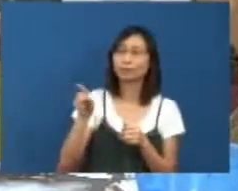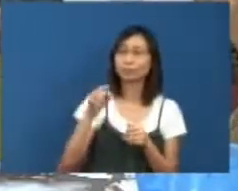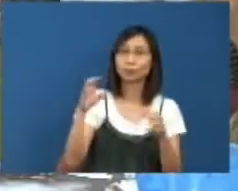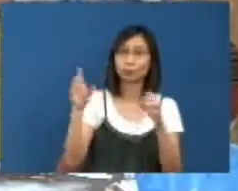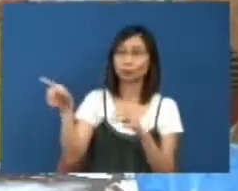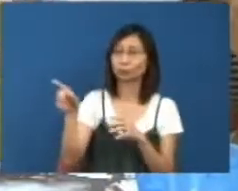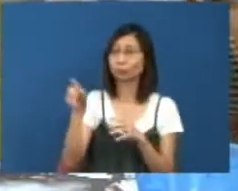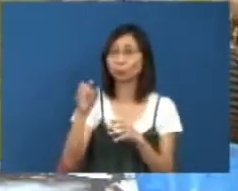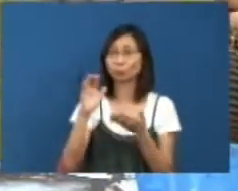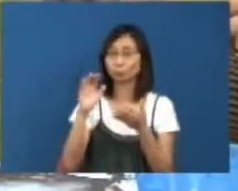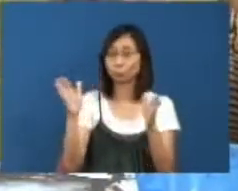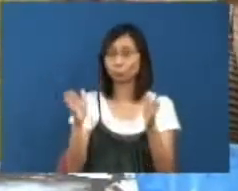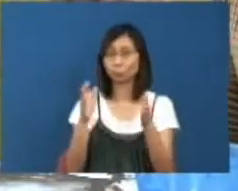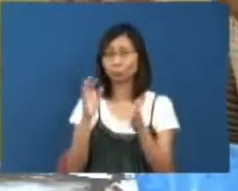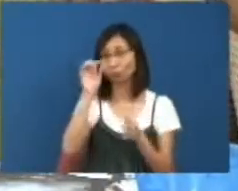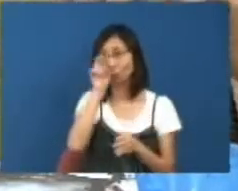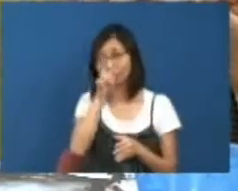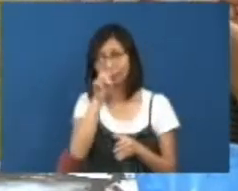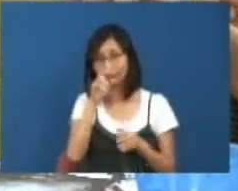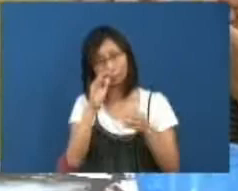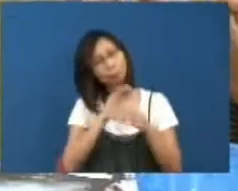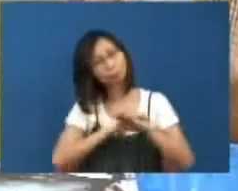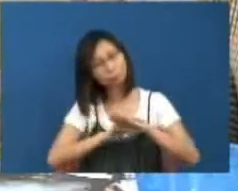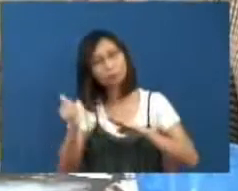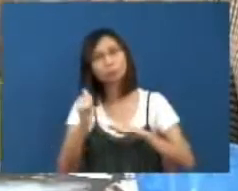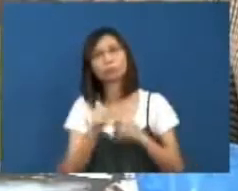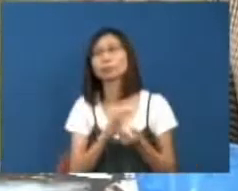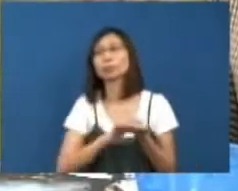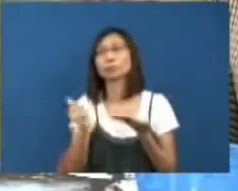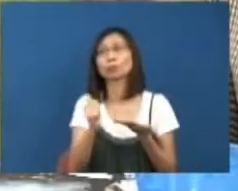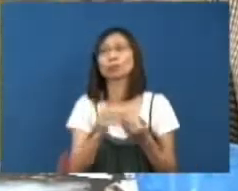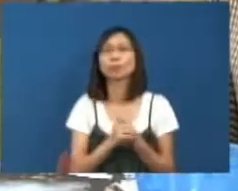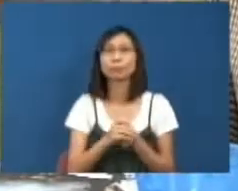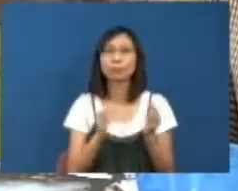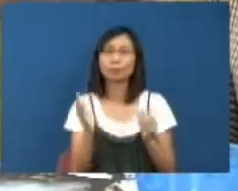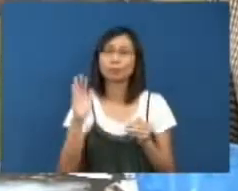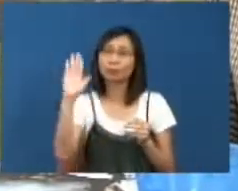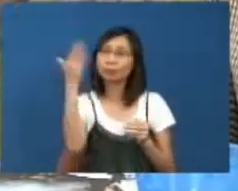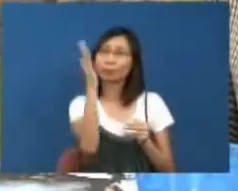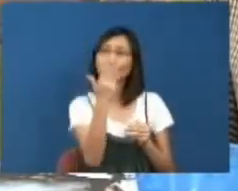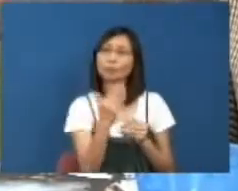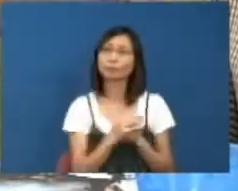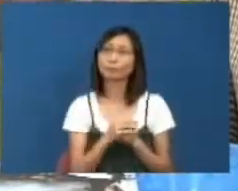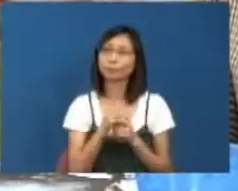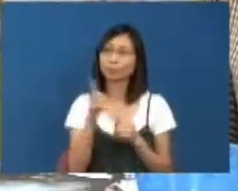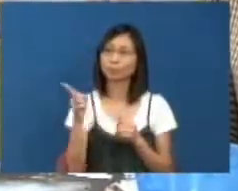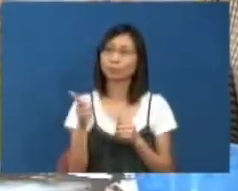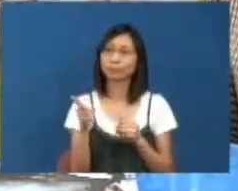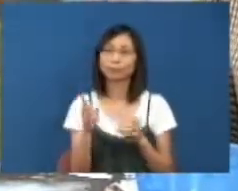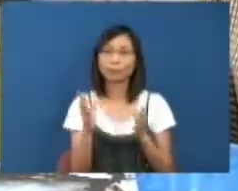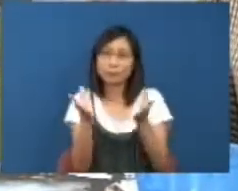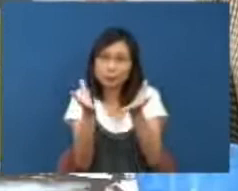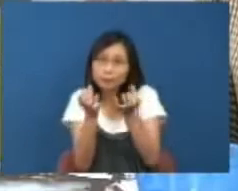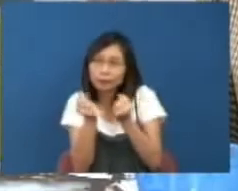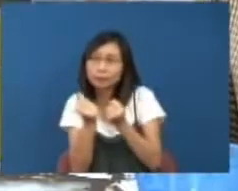哦，即係睇到啦，我依隻眼個眼球咁嘅形狀。 咁嗰啲風咧就將佢主要咧就將佢啊接